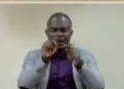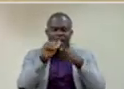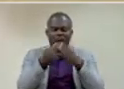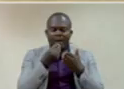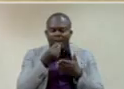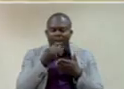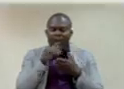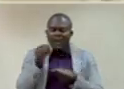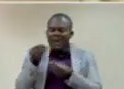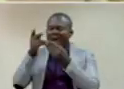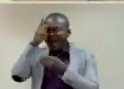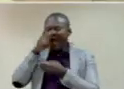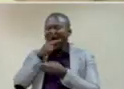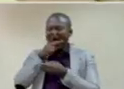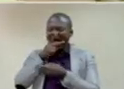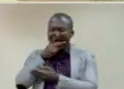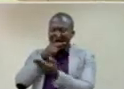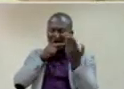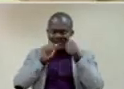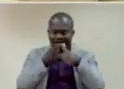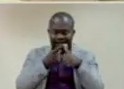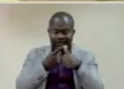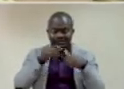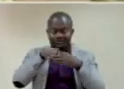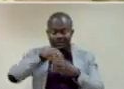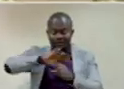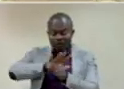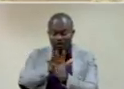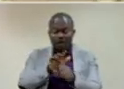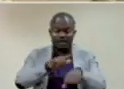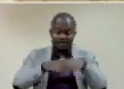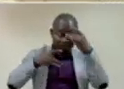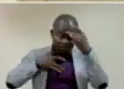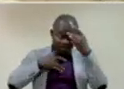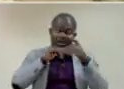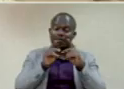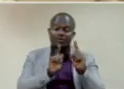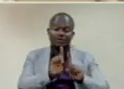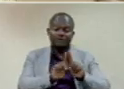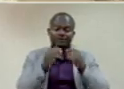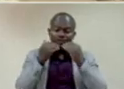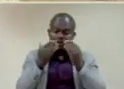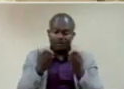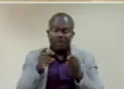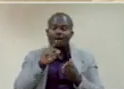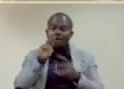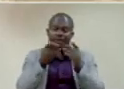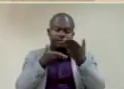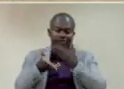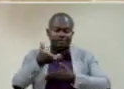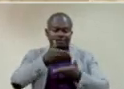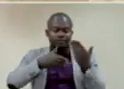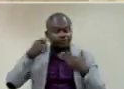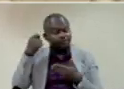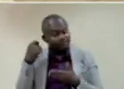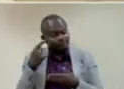ntago waryaga udahaye ababyeyi. Muri korona abantu ntibegerana, muri korona abantu ntibasabana. Ubwo